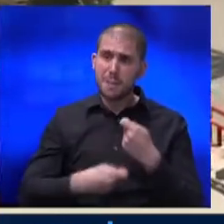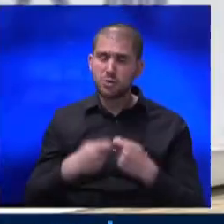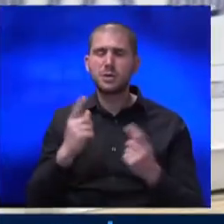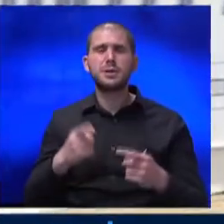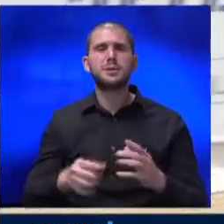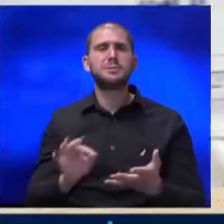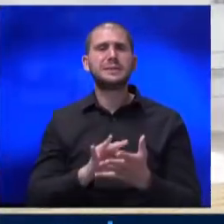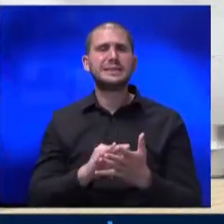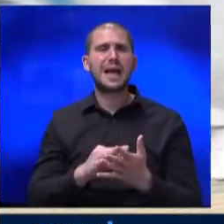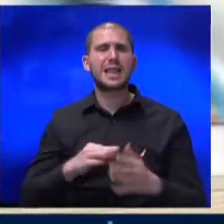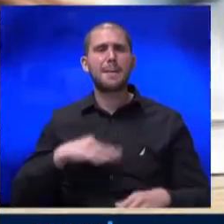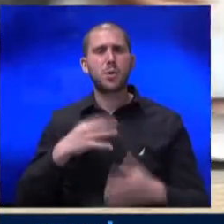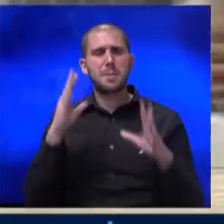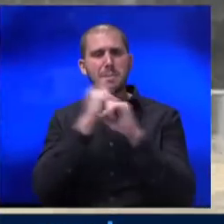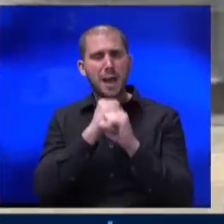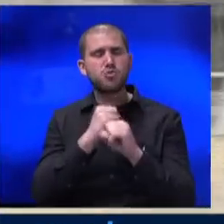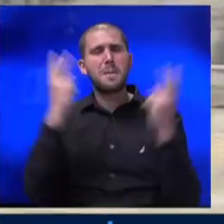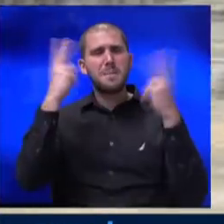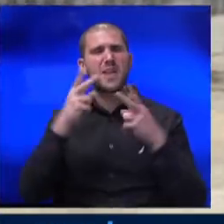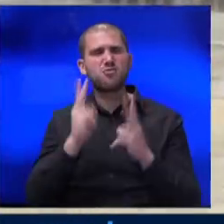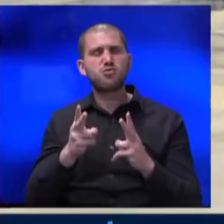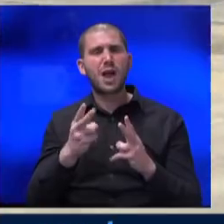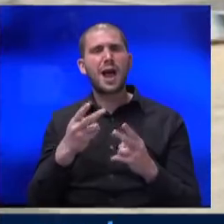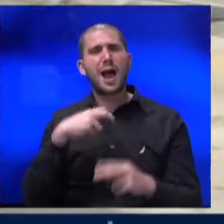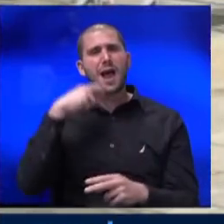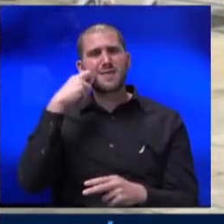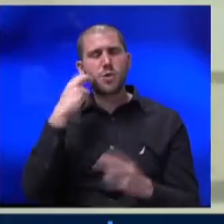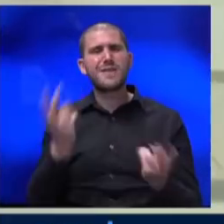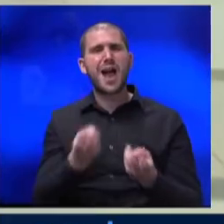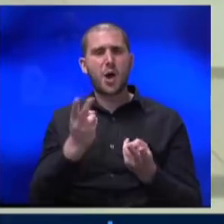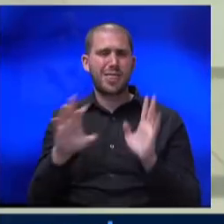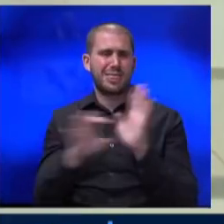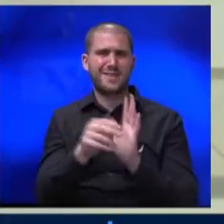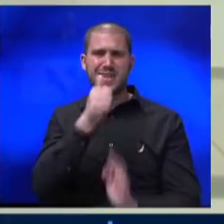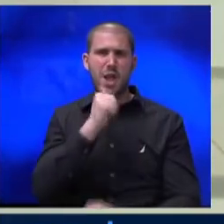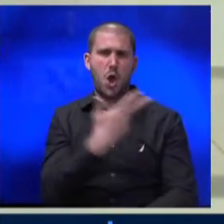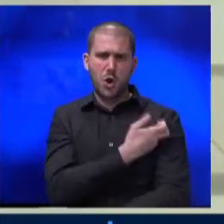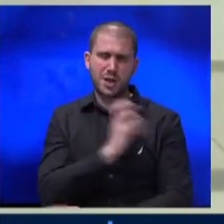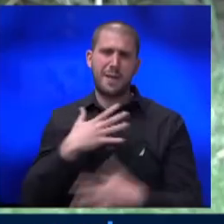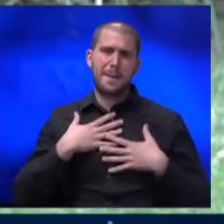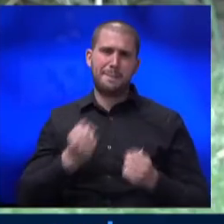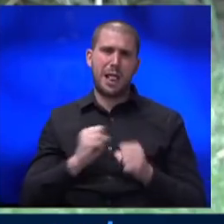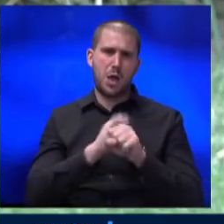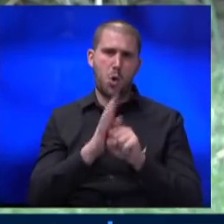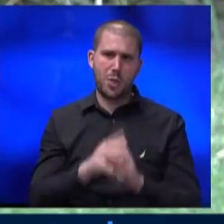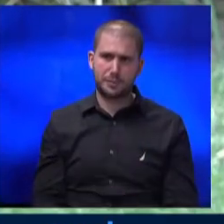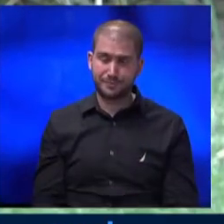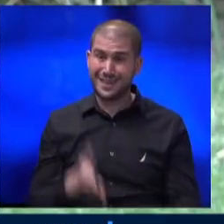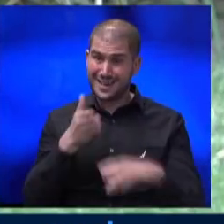משרד הבריאות מתווה שיאפשר הטבות והקלות למחזיקי התו הירוק והמחלימים מהקורונה.